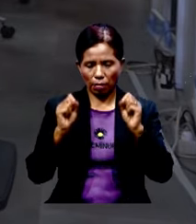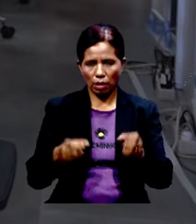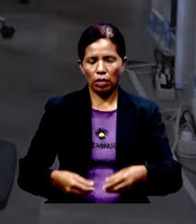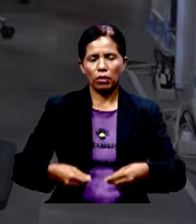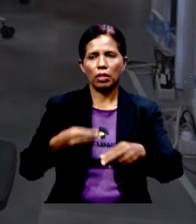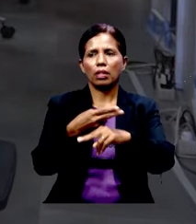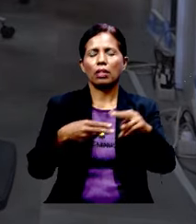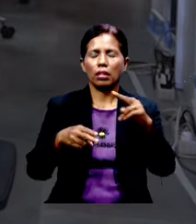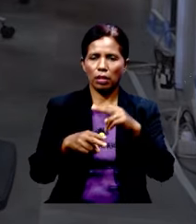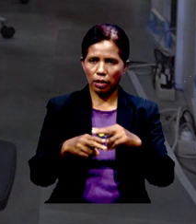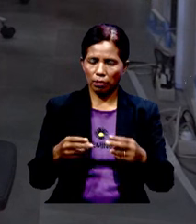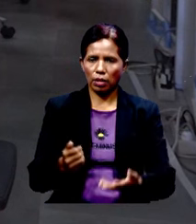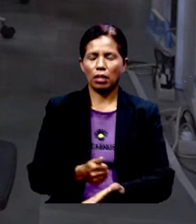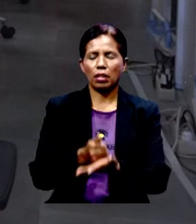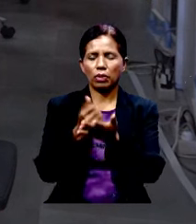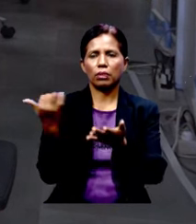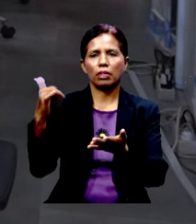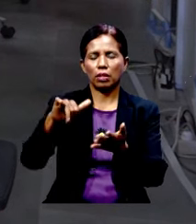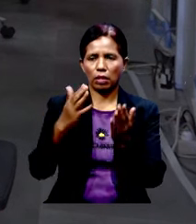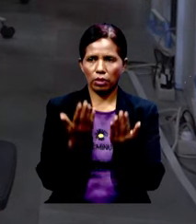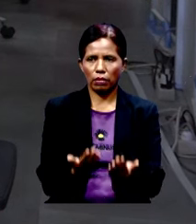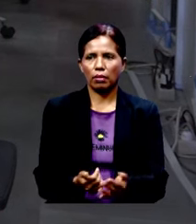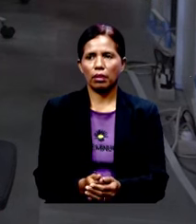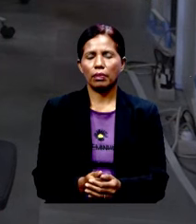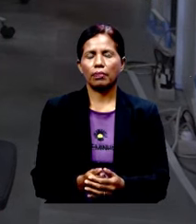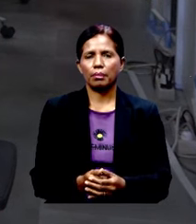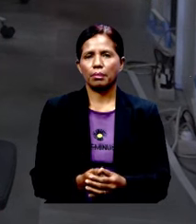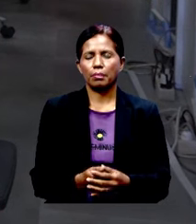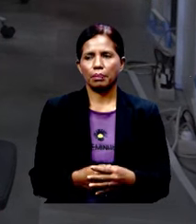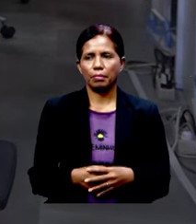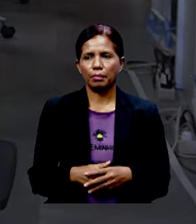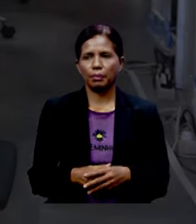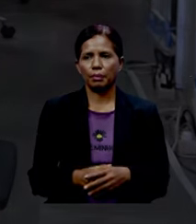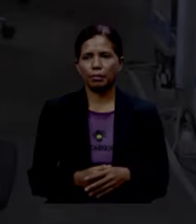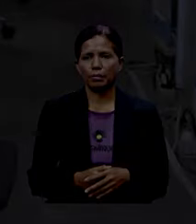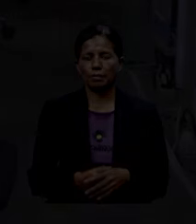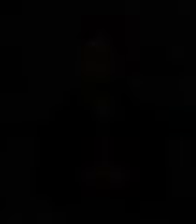kliman hodi hakman siranya todan. Ekipa kobertura, GMN.